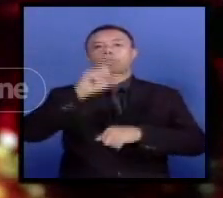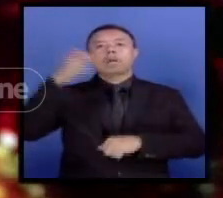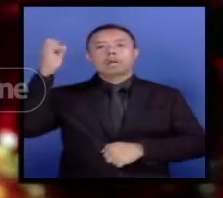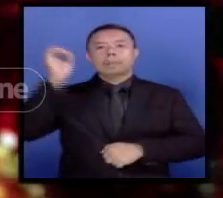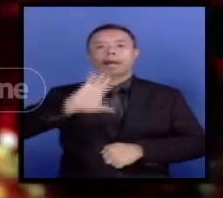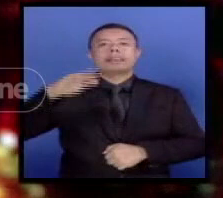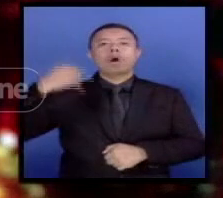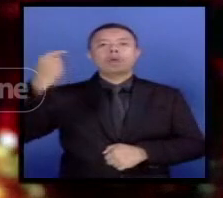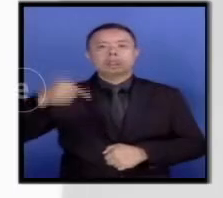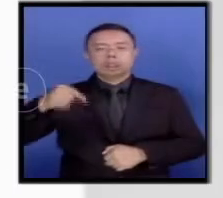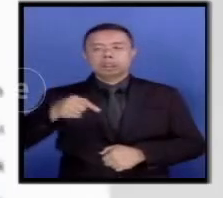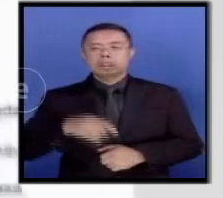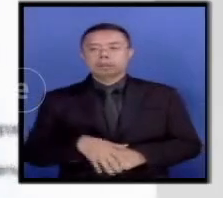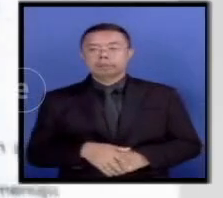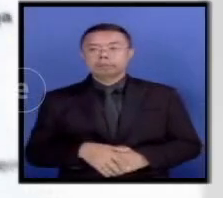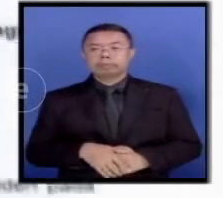ini.